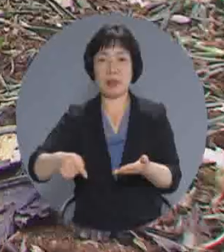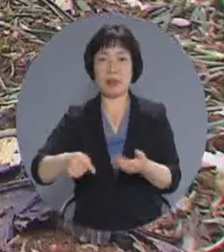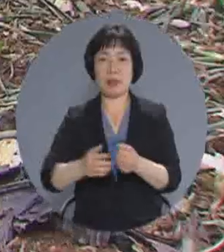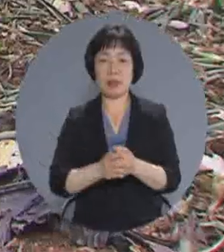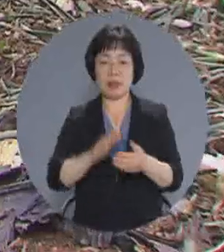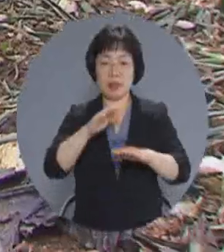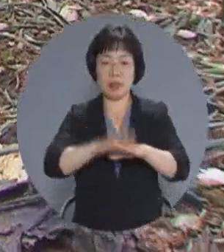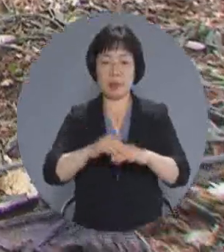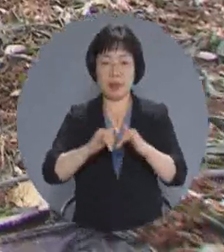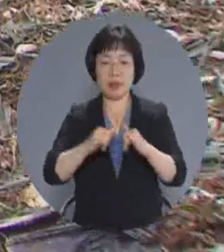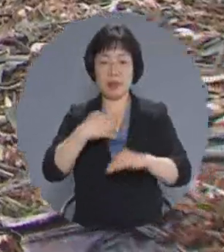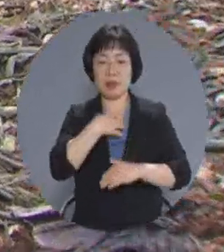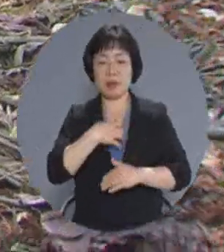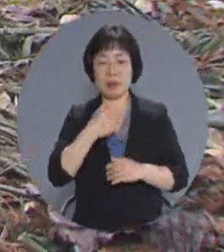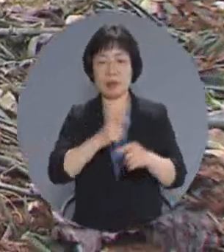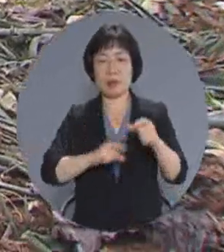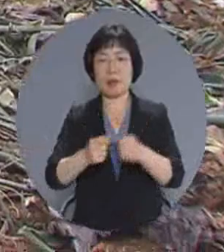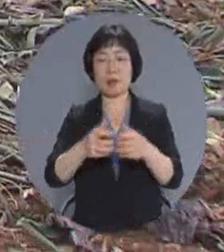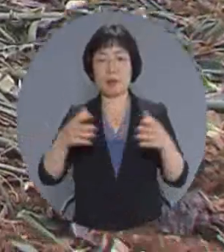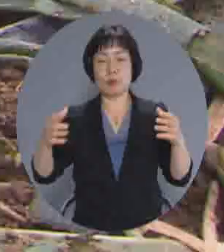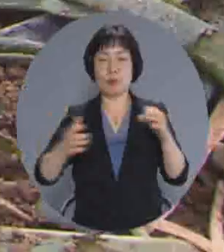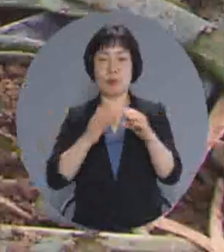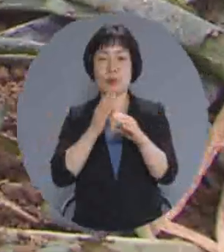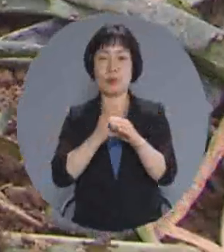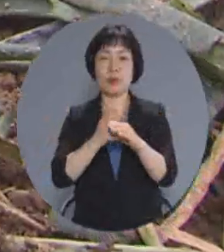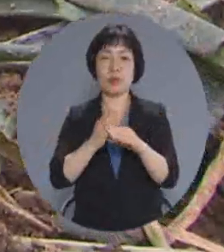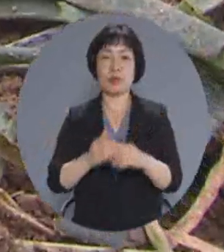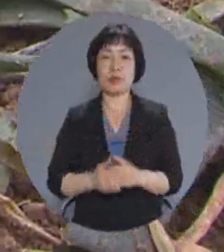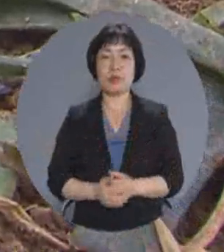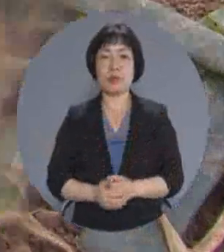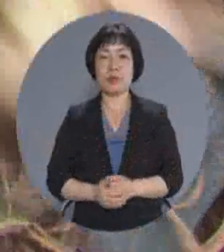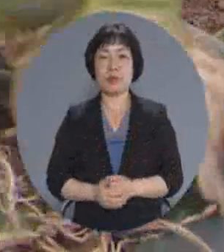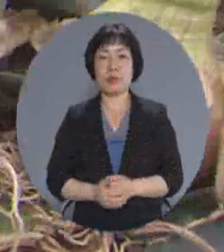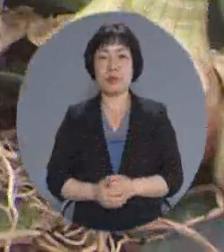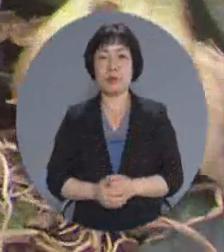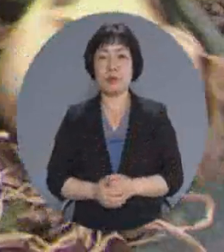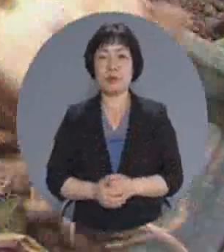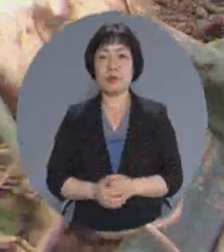농민들의 시름만 깊어지고 있습니다. MBC 뉴스 강서영입니다.